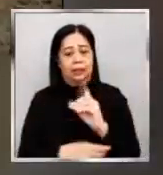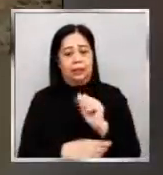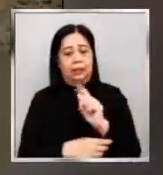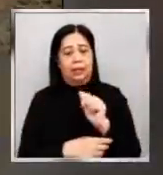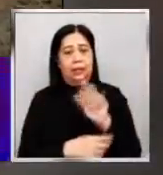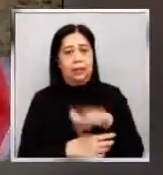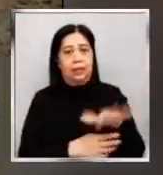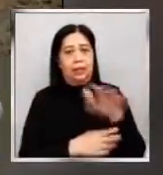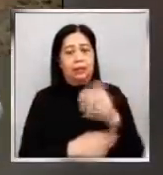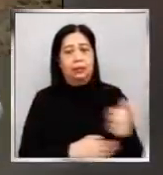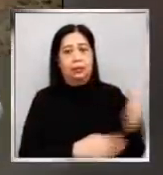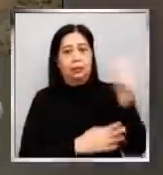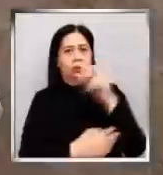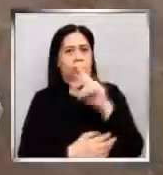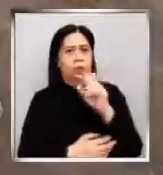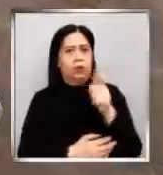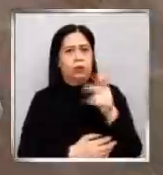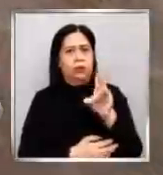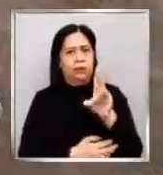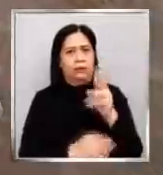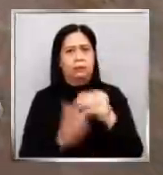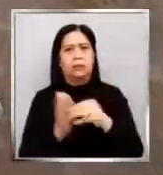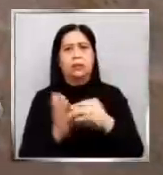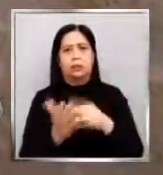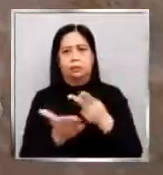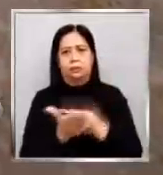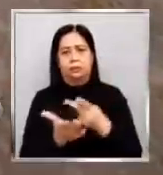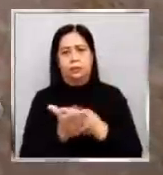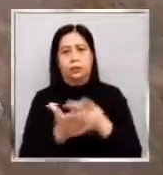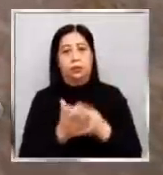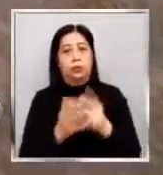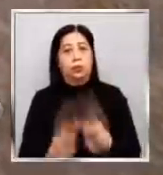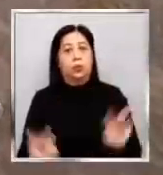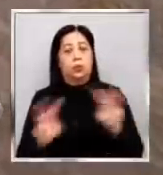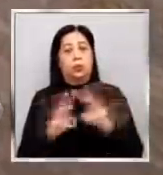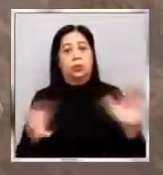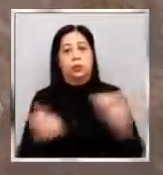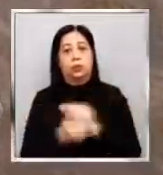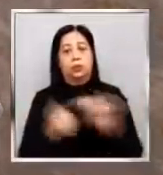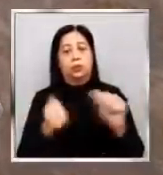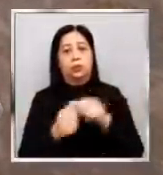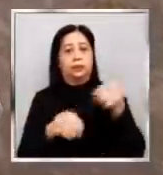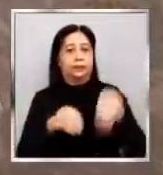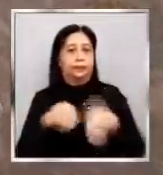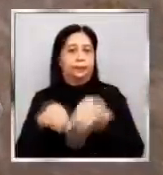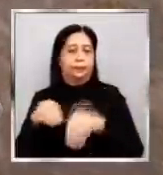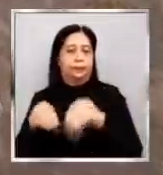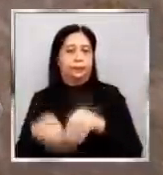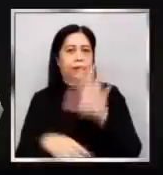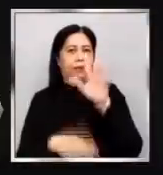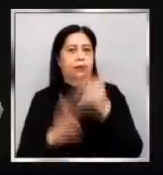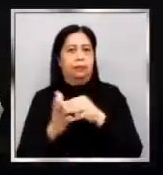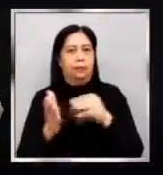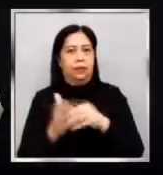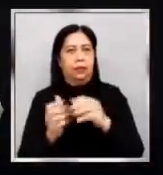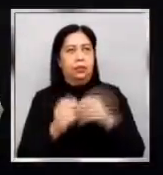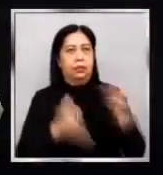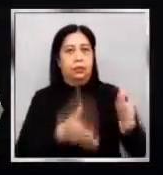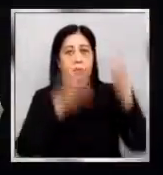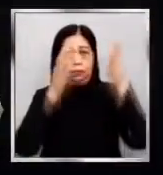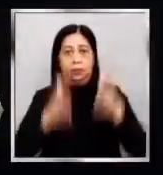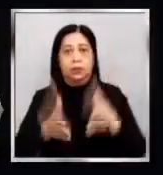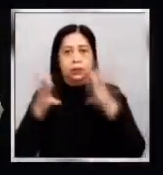sa 127 milyon pesos ang halaga ng napinsala sa agrikultura. 5 milyon naman sa infrastruktura.